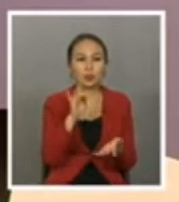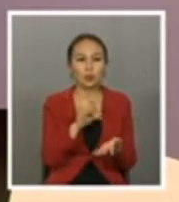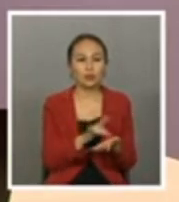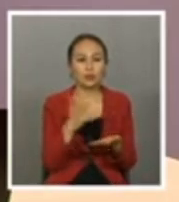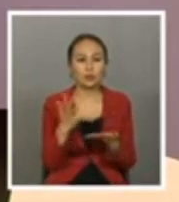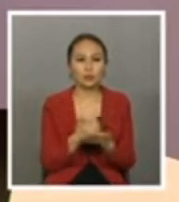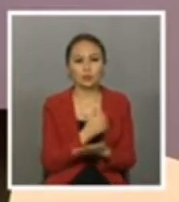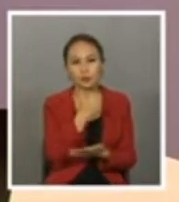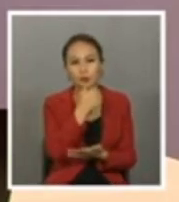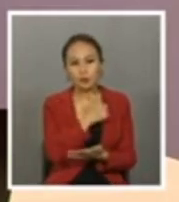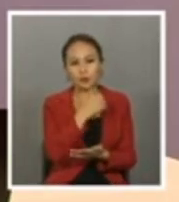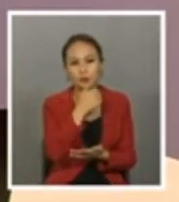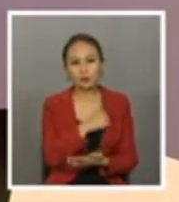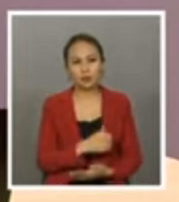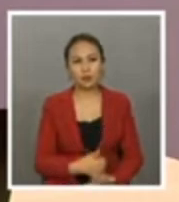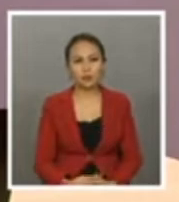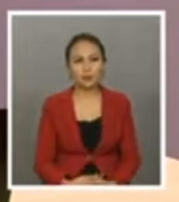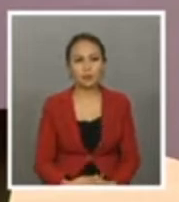табайықшы.